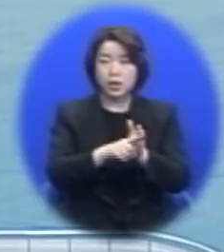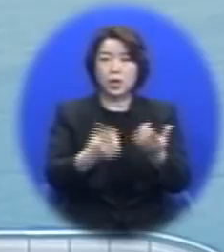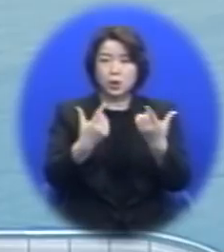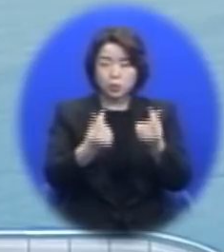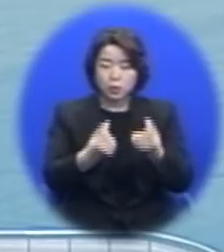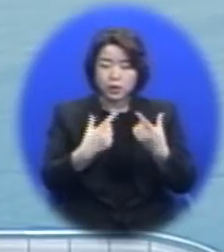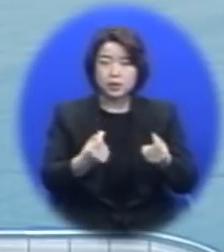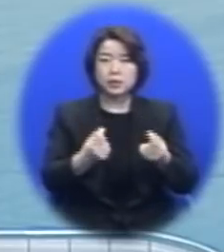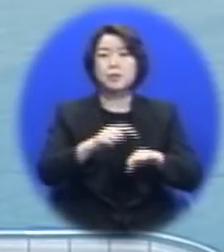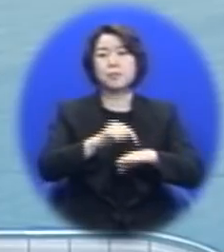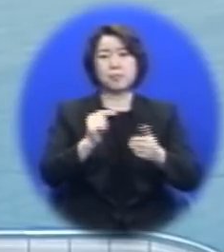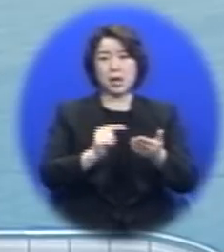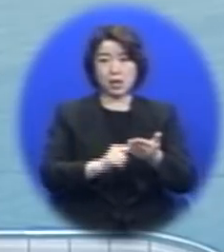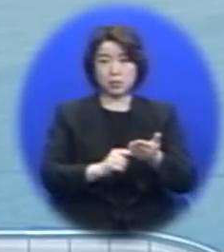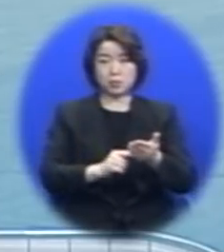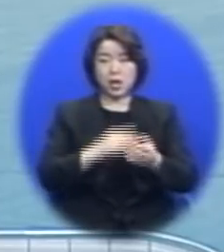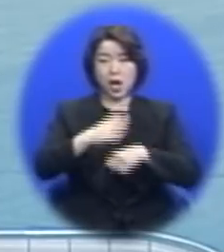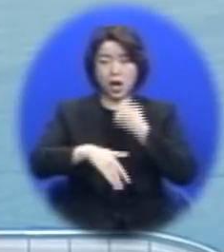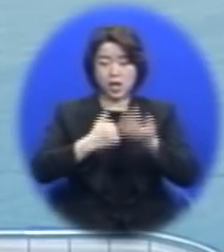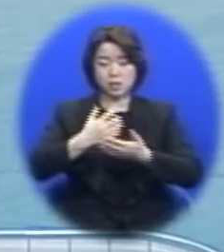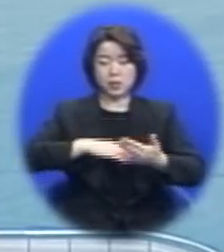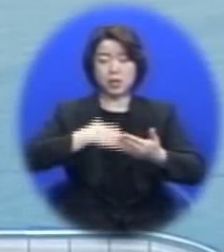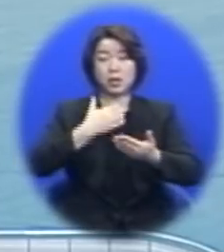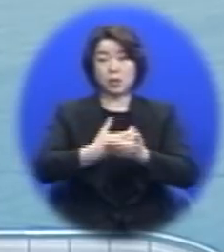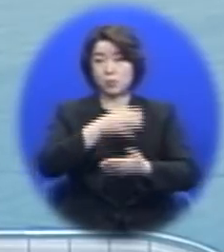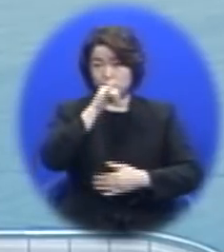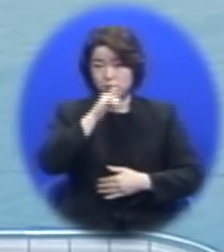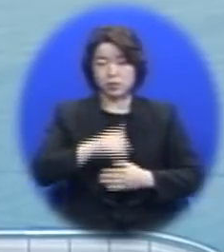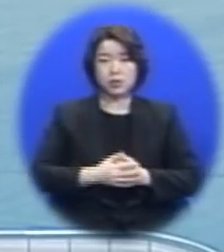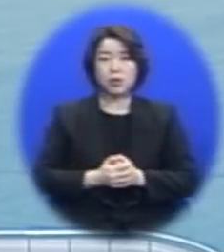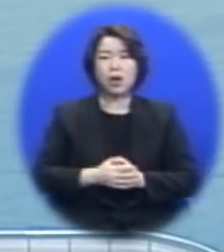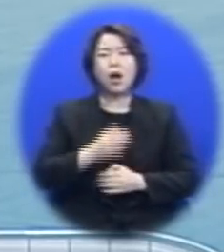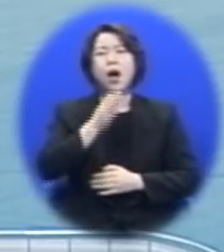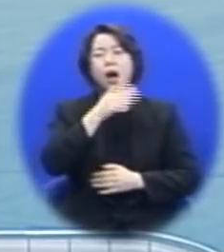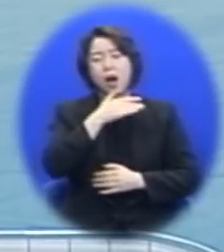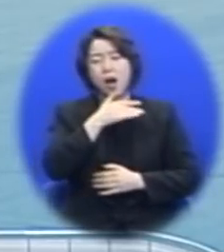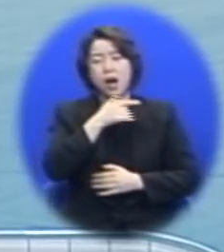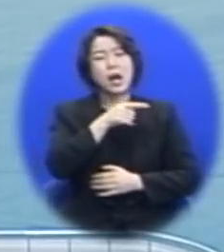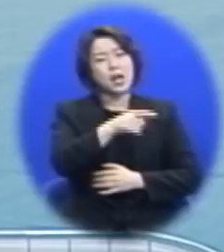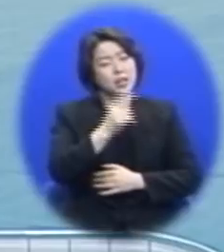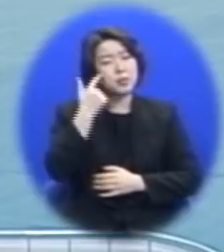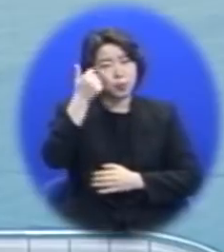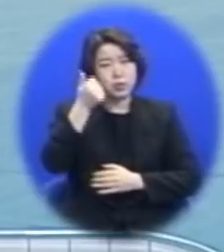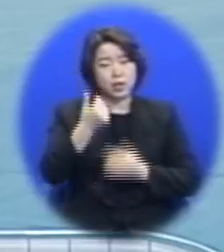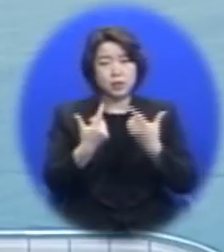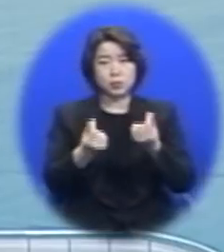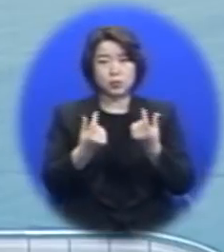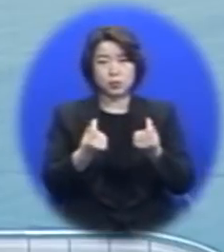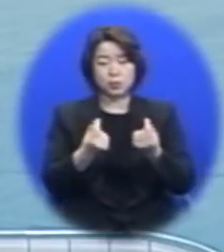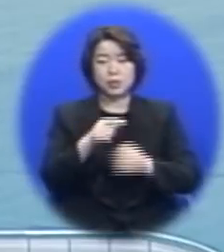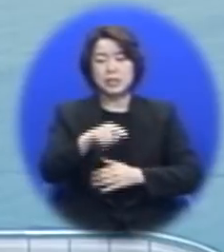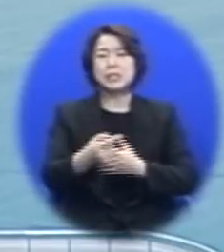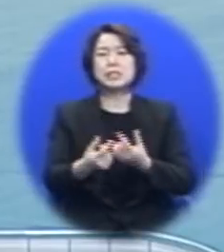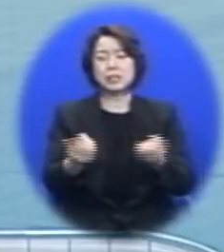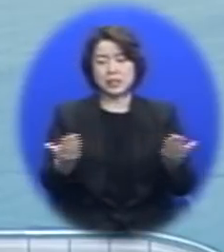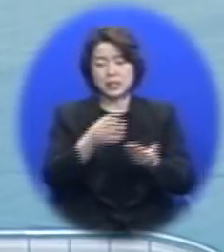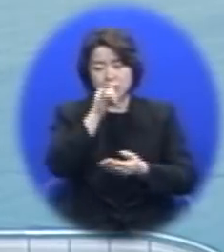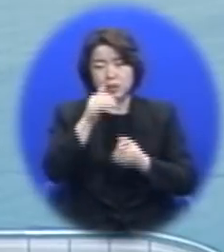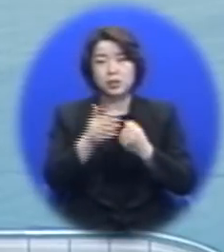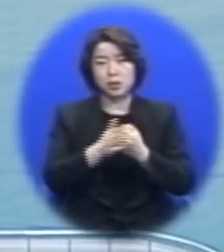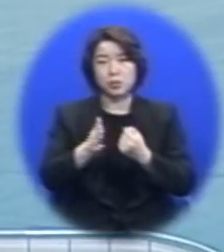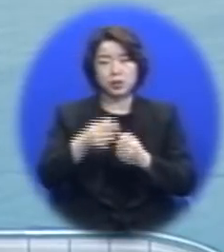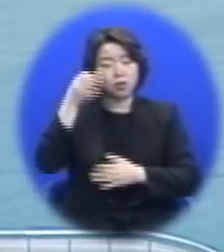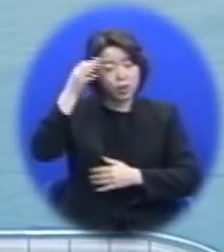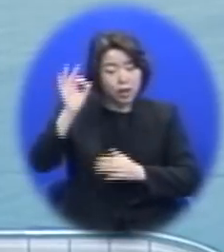동일한 하나님의 감동이 있었어요. 아, 그래서 이 목사님도 정말 이런 일이 있으셔서 그랬구나 하는